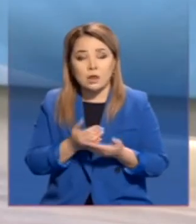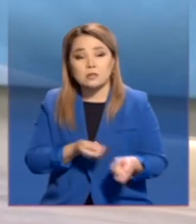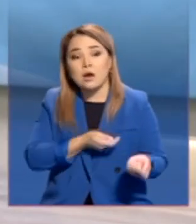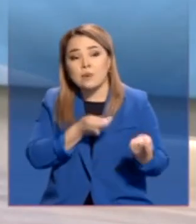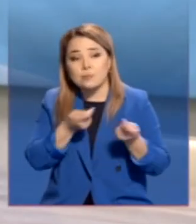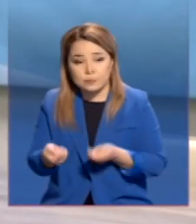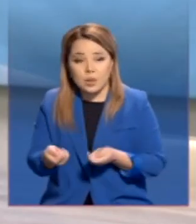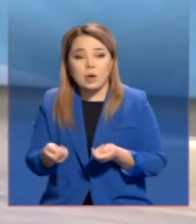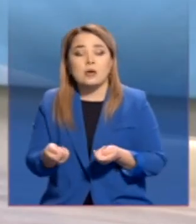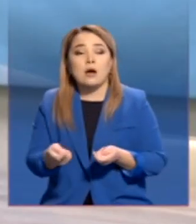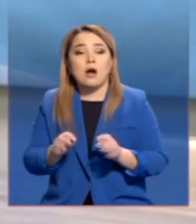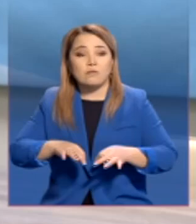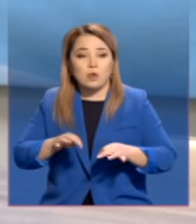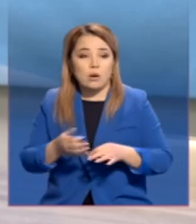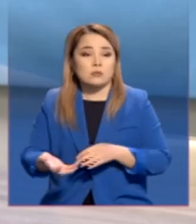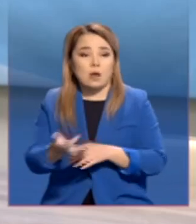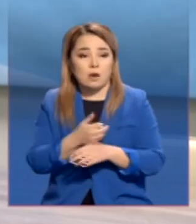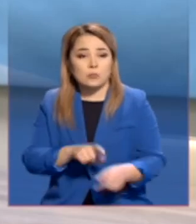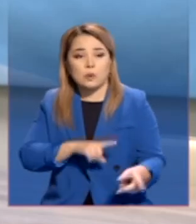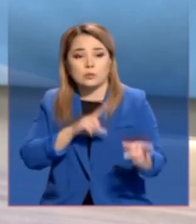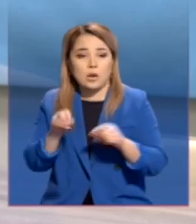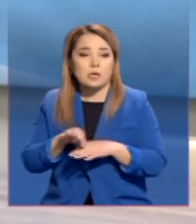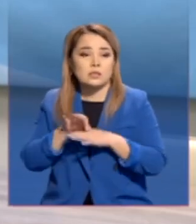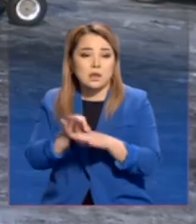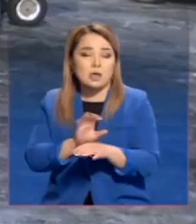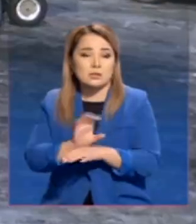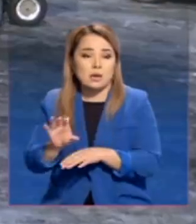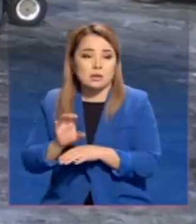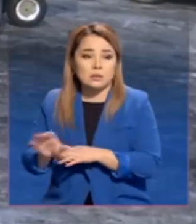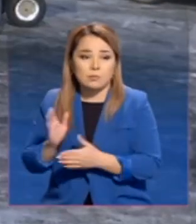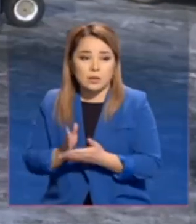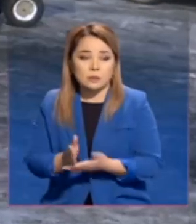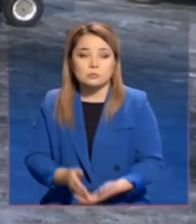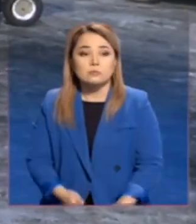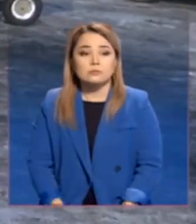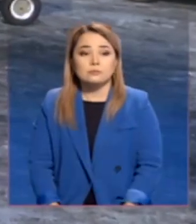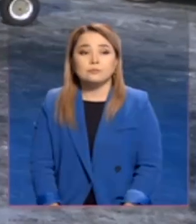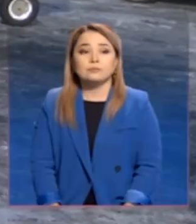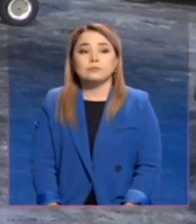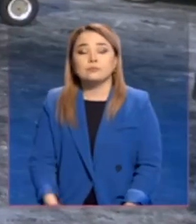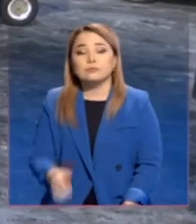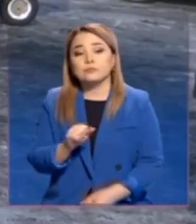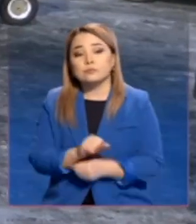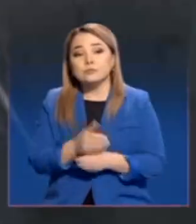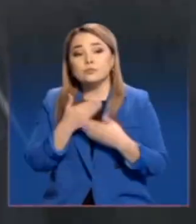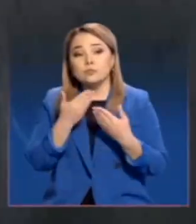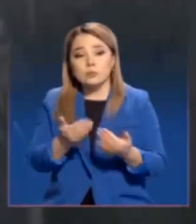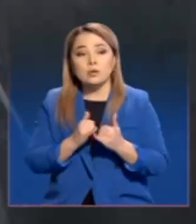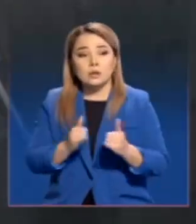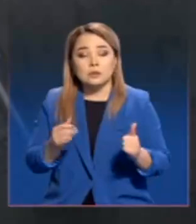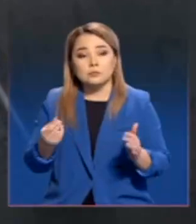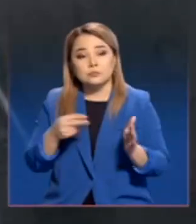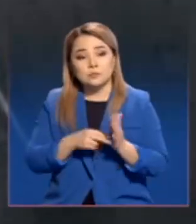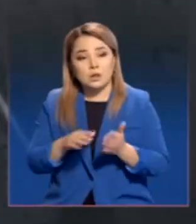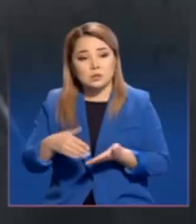бетте автокөлікке тиеп ары қарай жеткізеді. Ал сұраныс артқан сайын бағасы шарықтап, қарапайым халық қолына